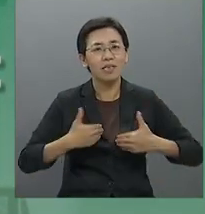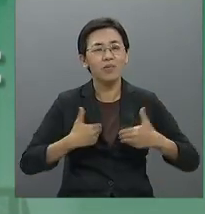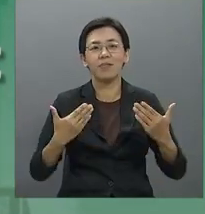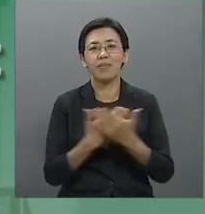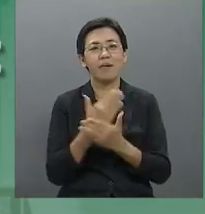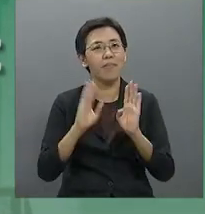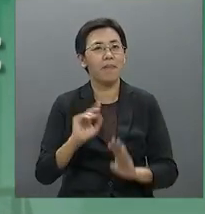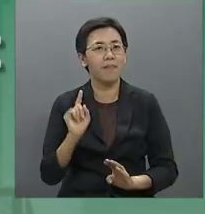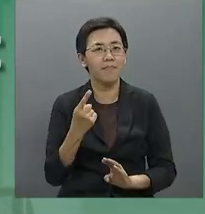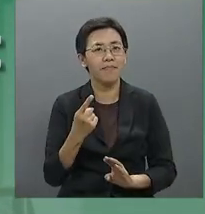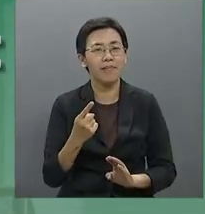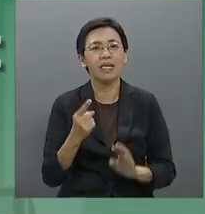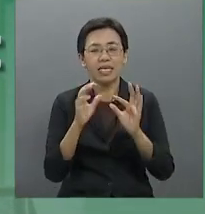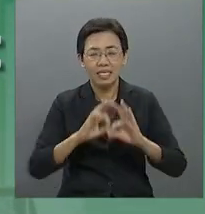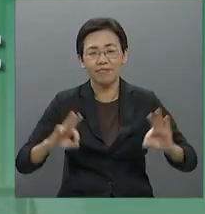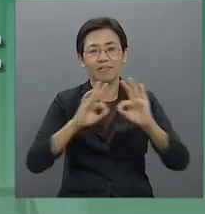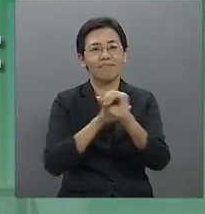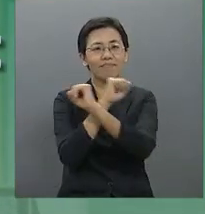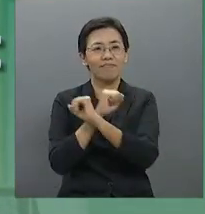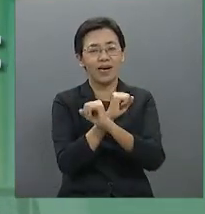ปลอดภัยไทยชนะ